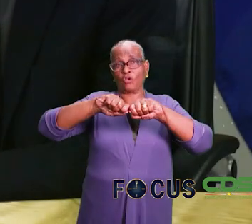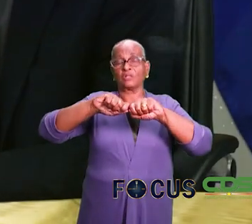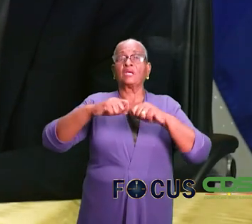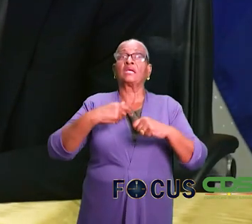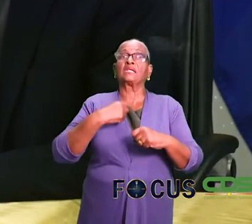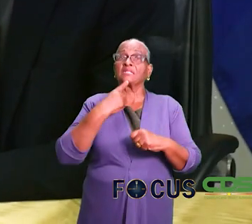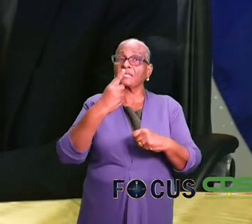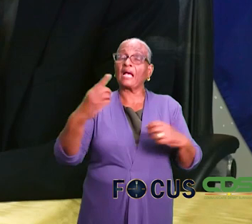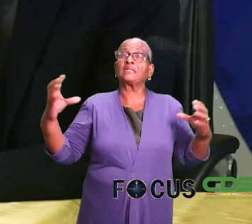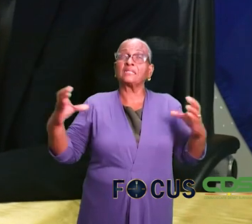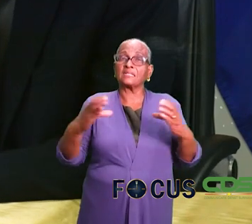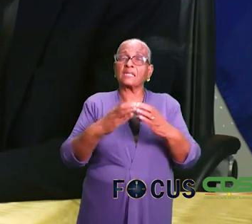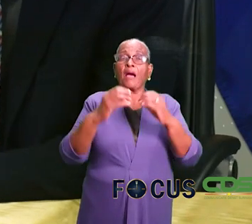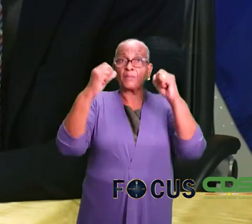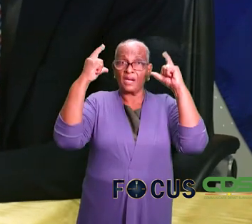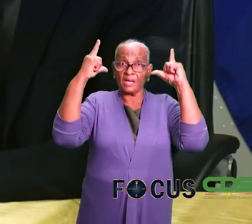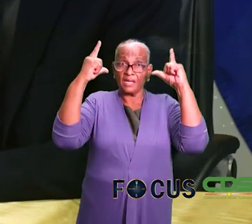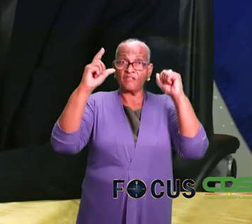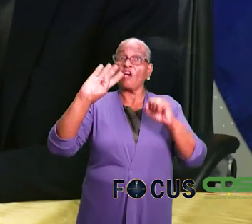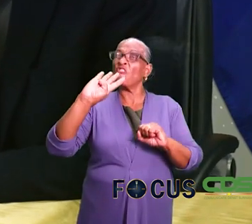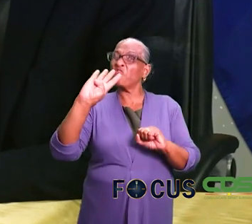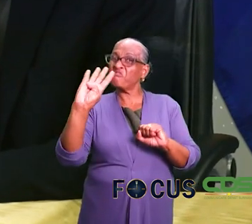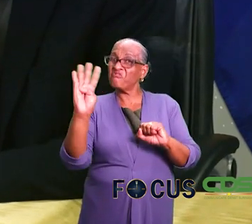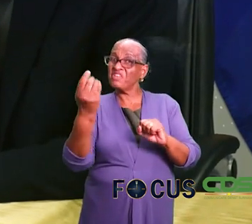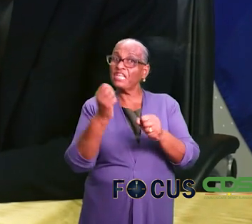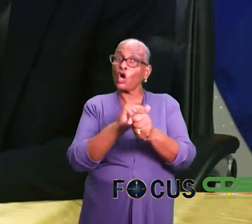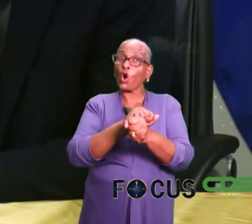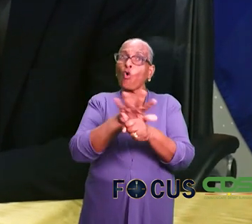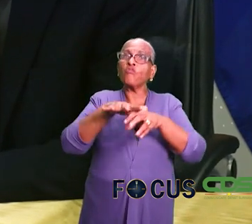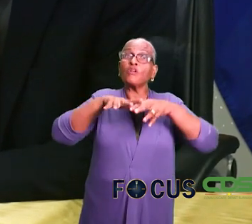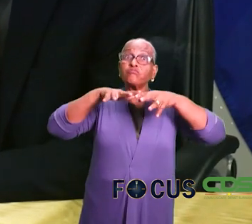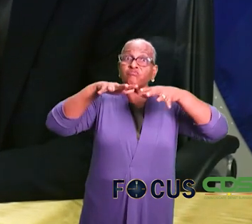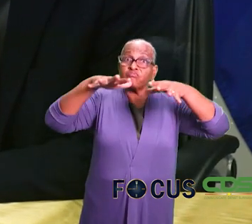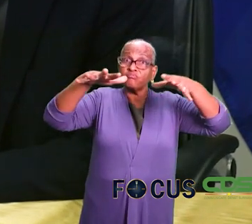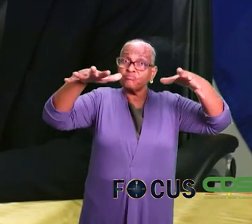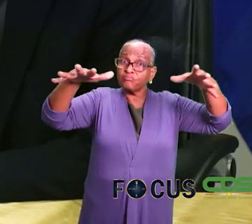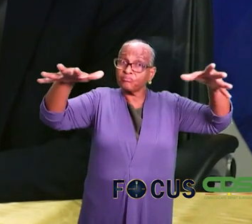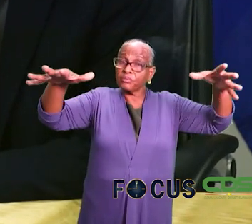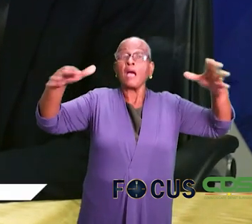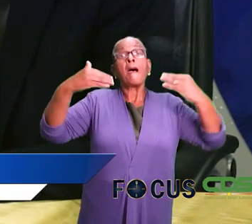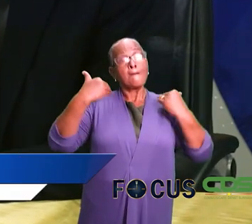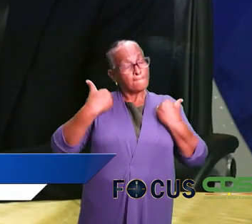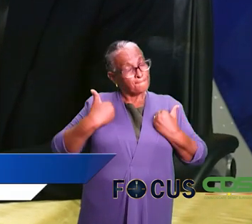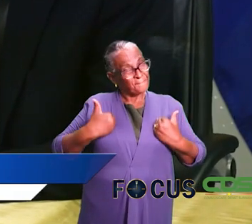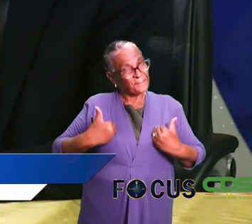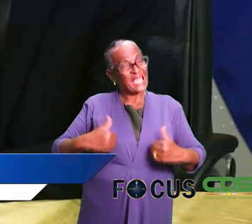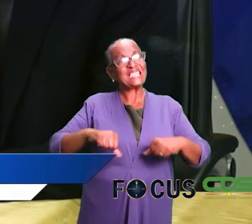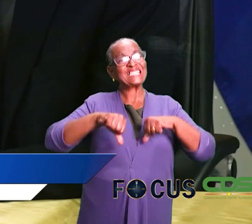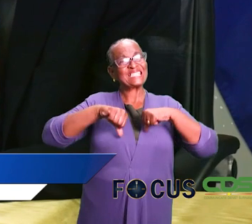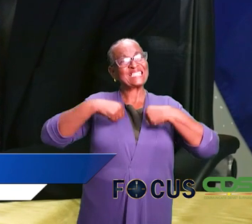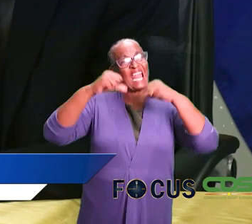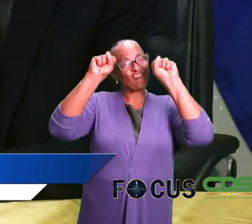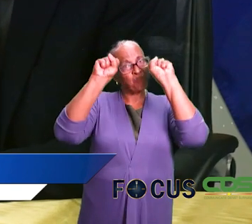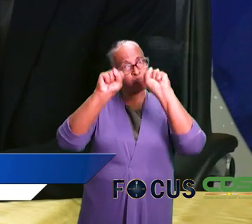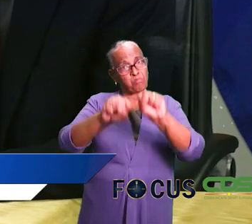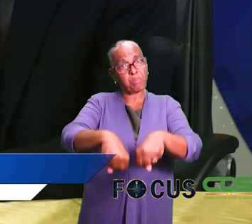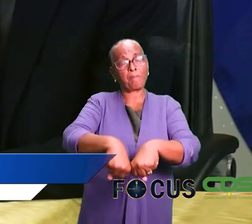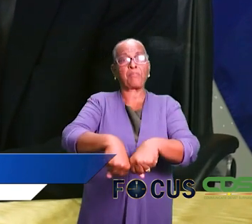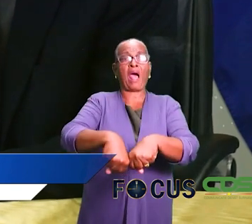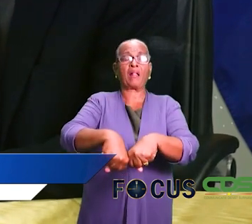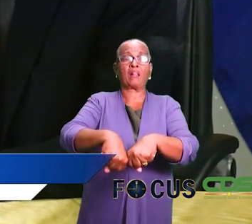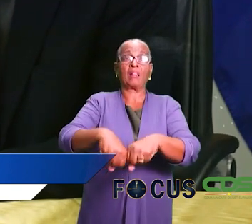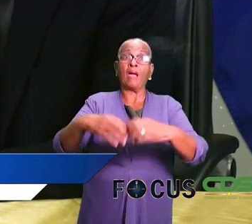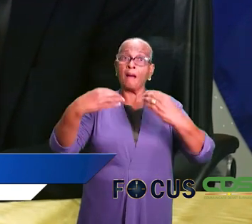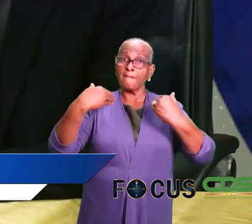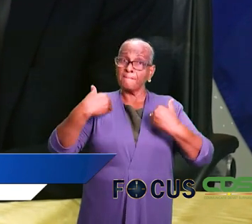De samenleving heeft in de vierde golf nu dat beleid in handen, om het zo te noemen. De verantwoordelijkheid ligt